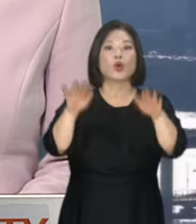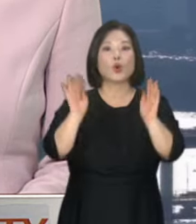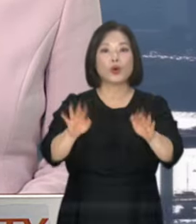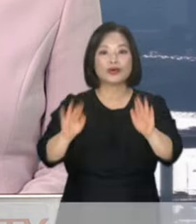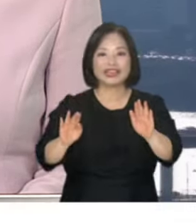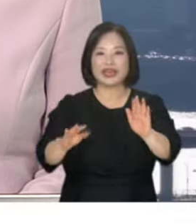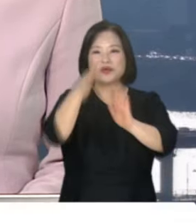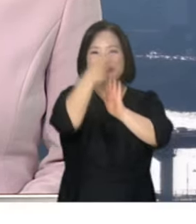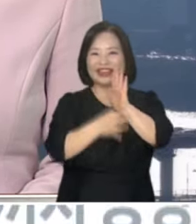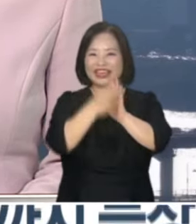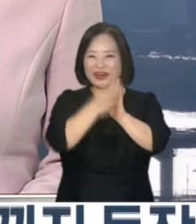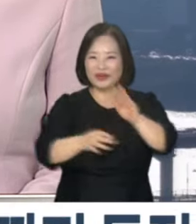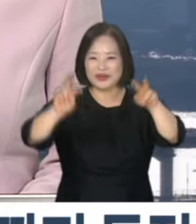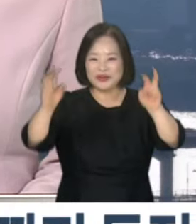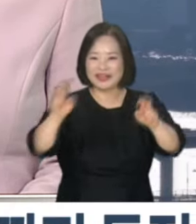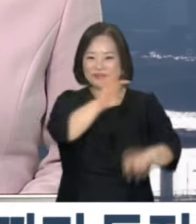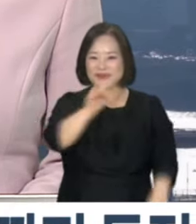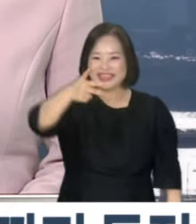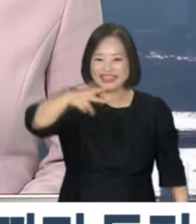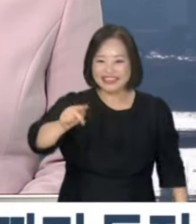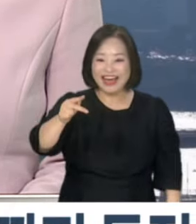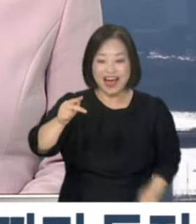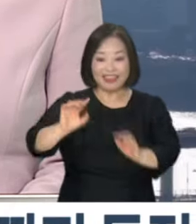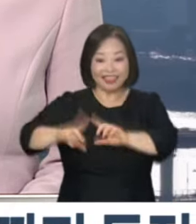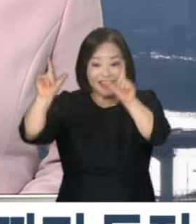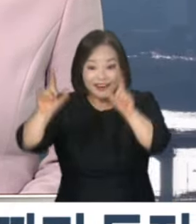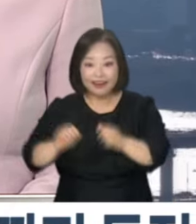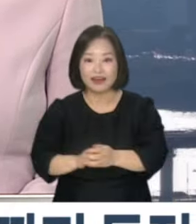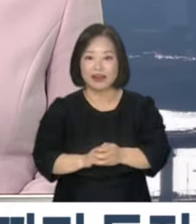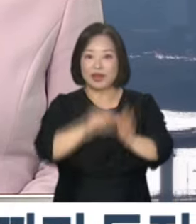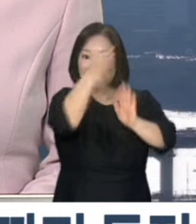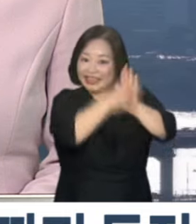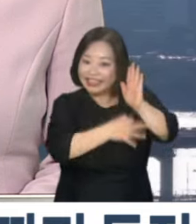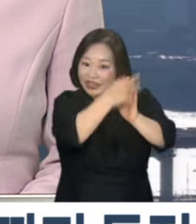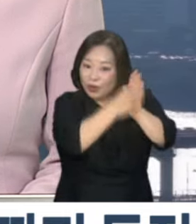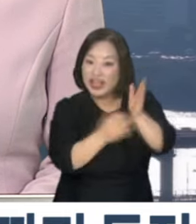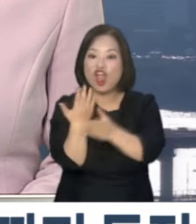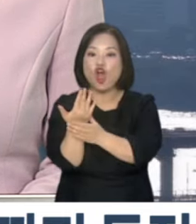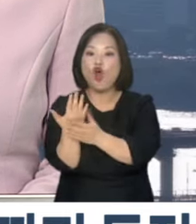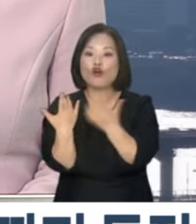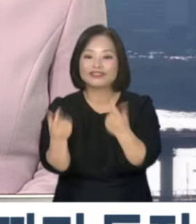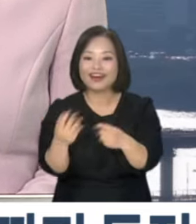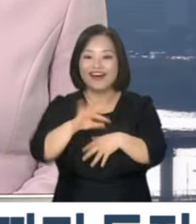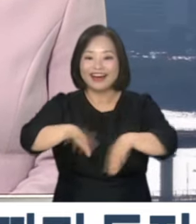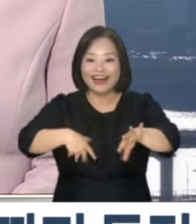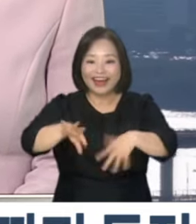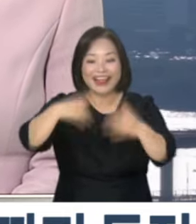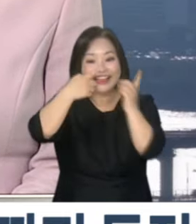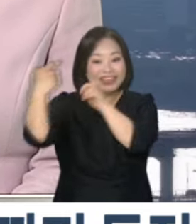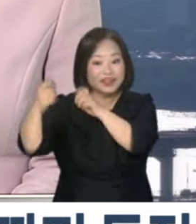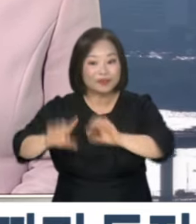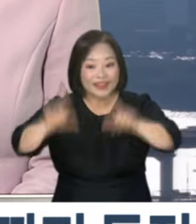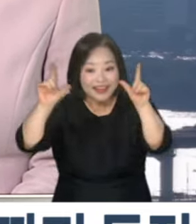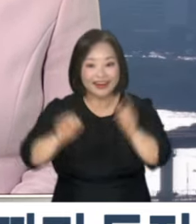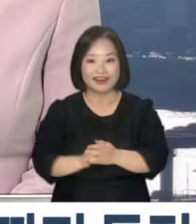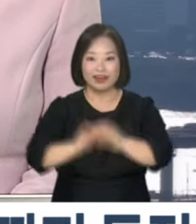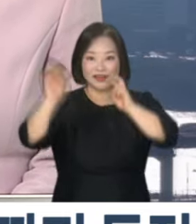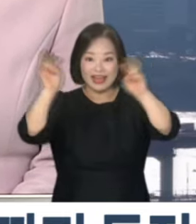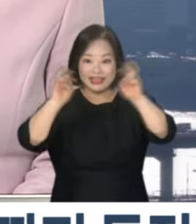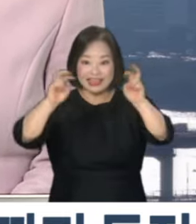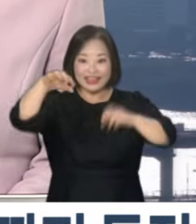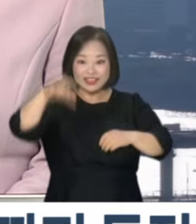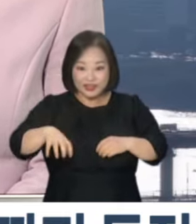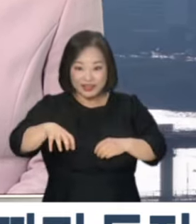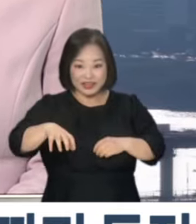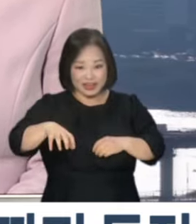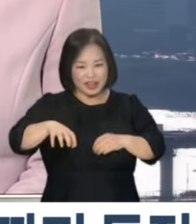오늘은 비트코인 피자 데이라고 합니다. 비트코인이 처음으로 현금처럼 거래된 날을 기념하는 건데요. 네, 업계에서는 다양한